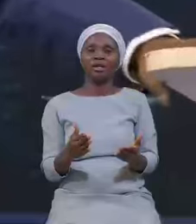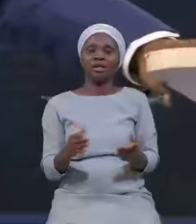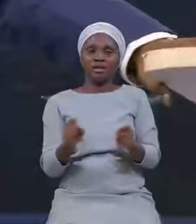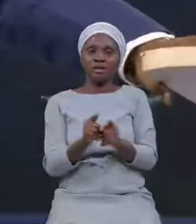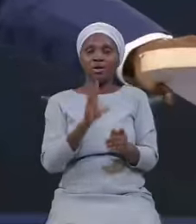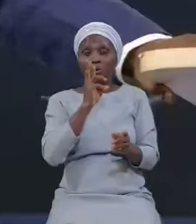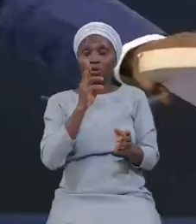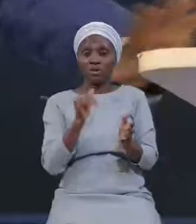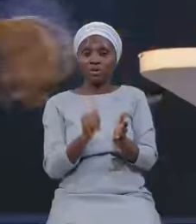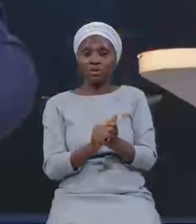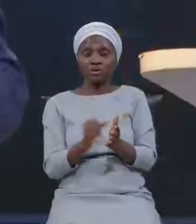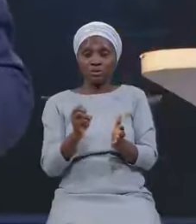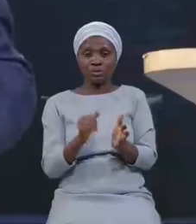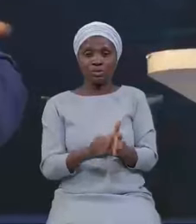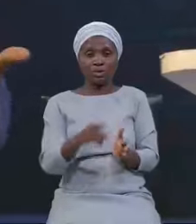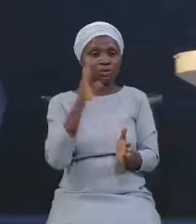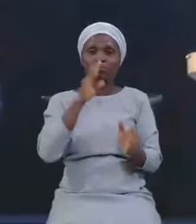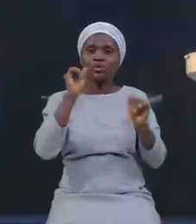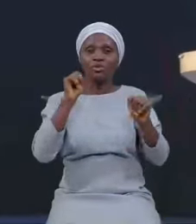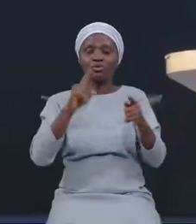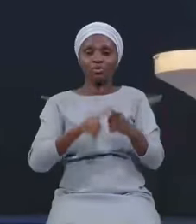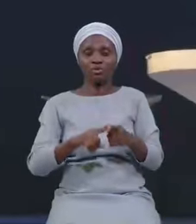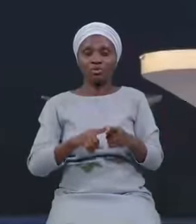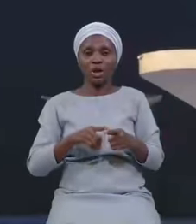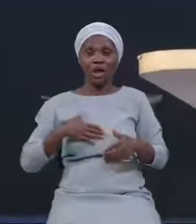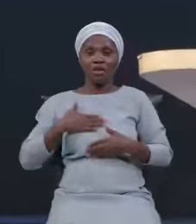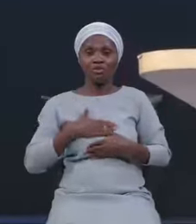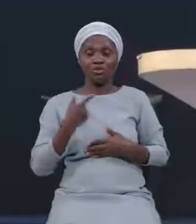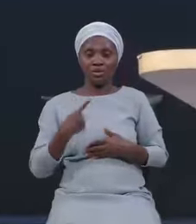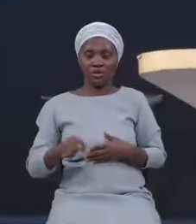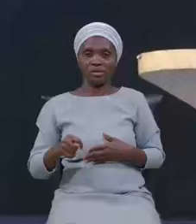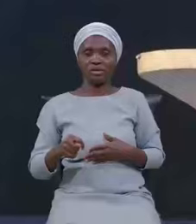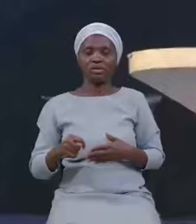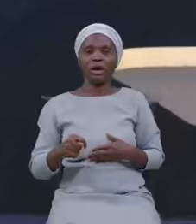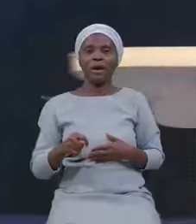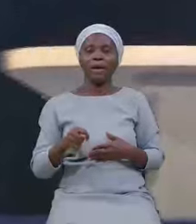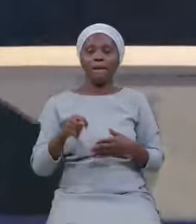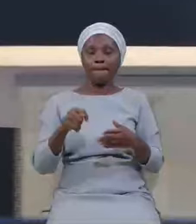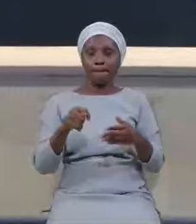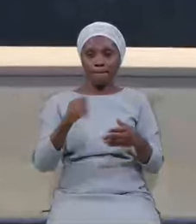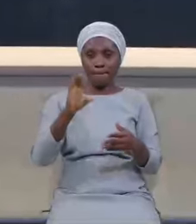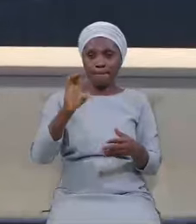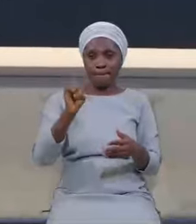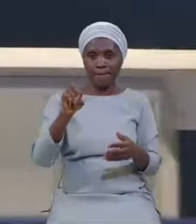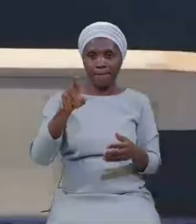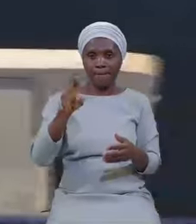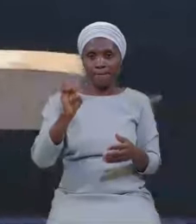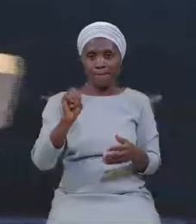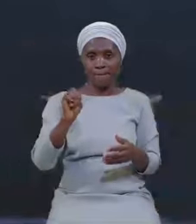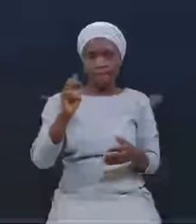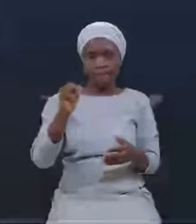Cana. Nos vies, c'est la même chose. Des fois, le vin de la